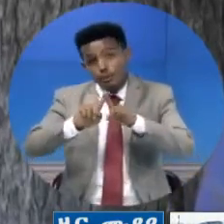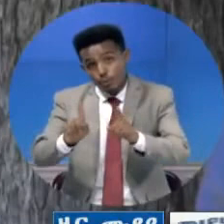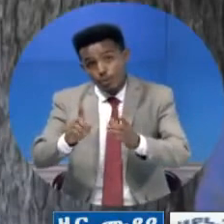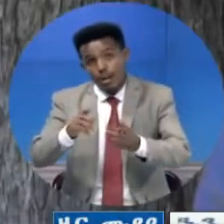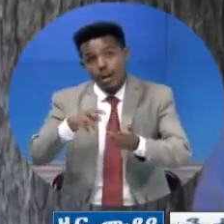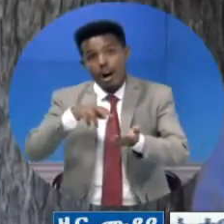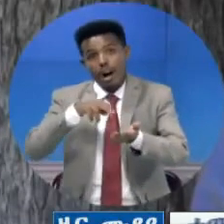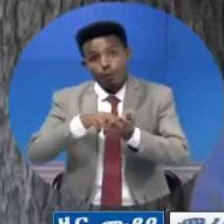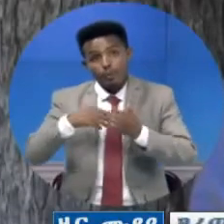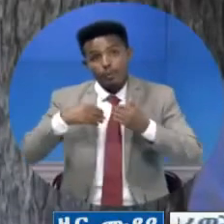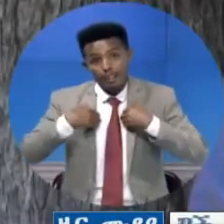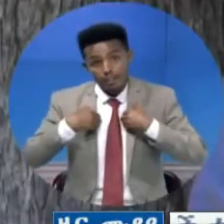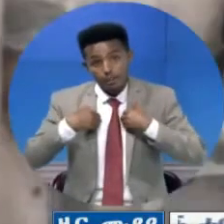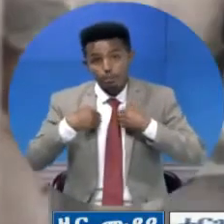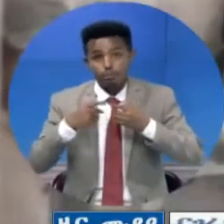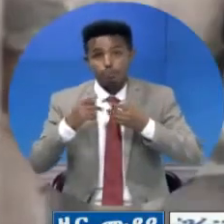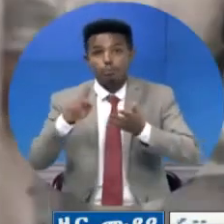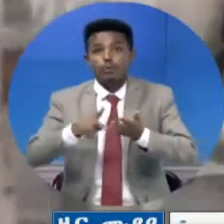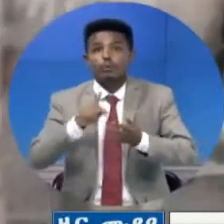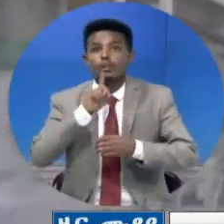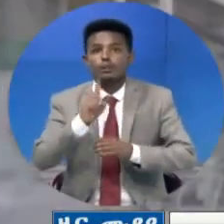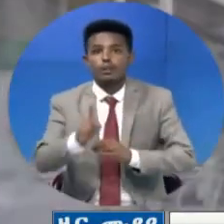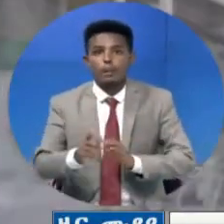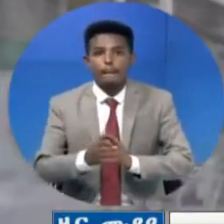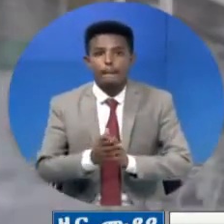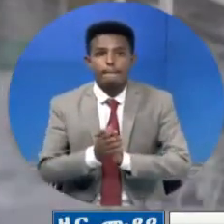ያለው ፕሮግራም ነው።